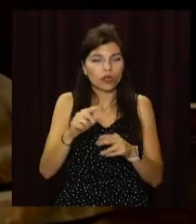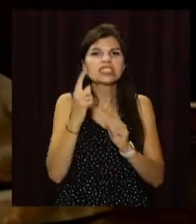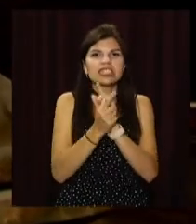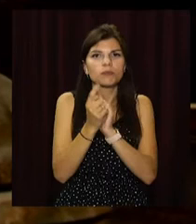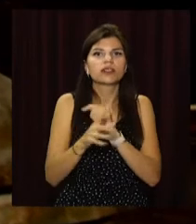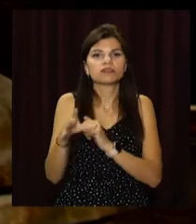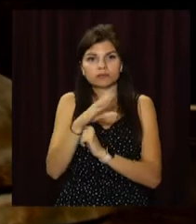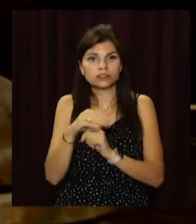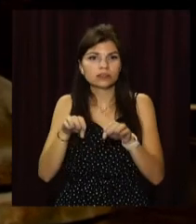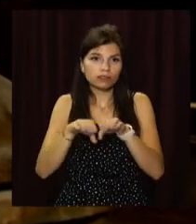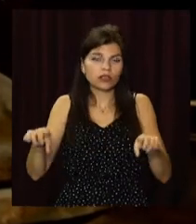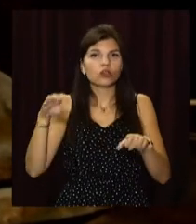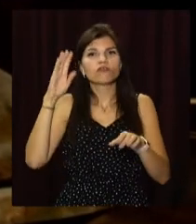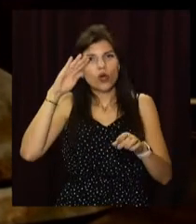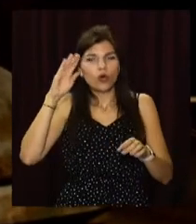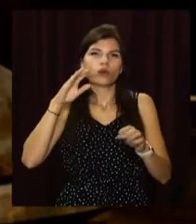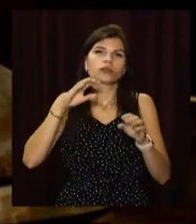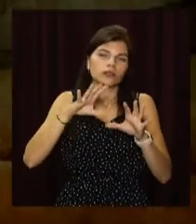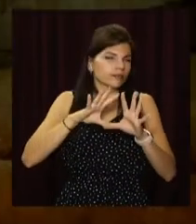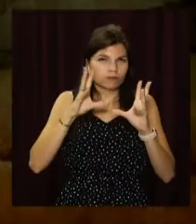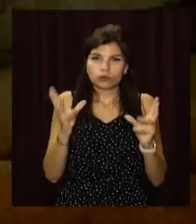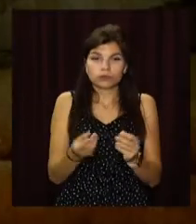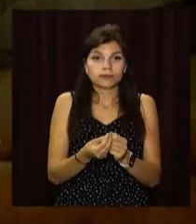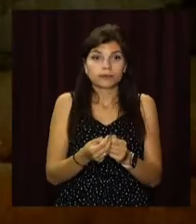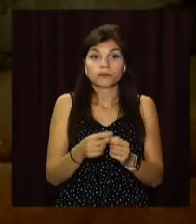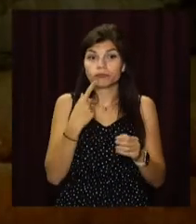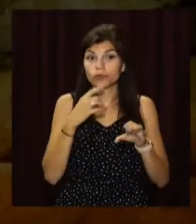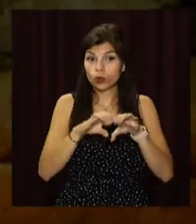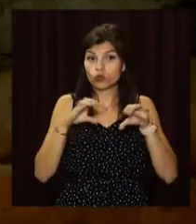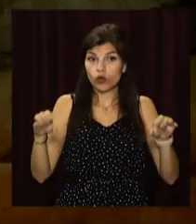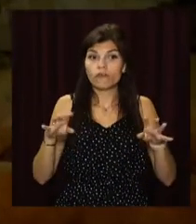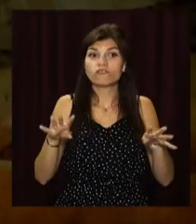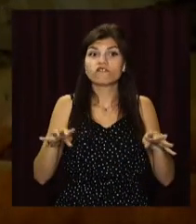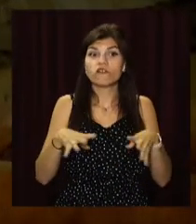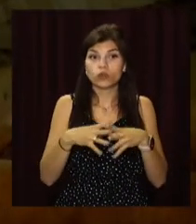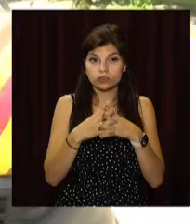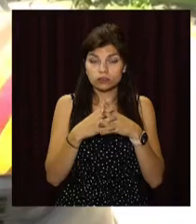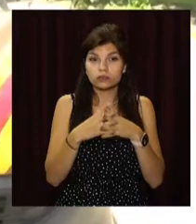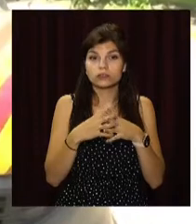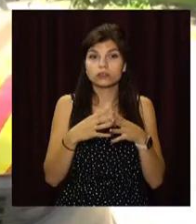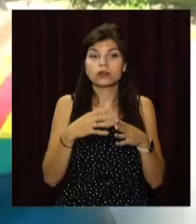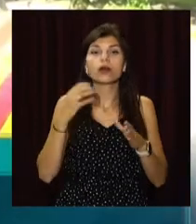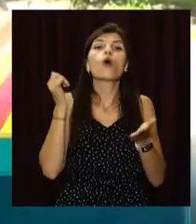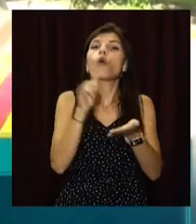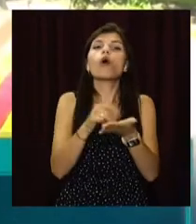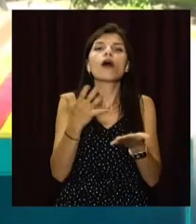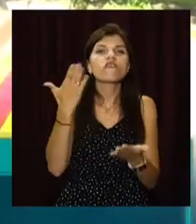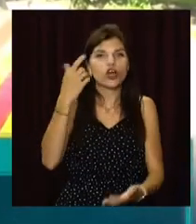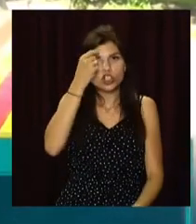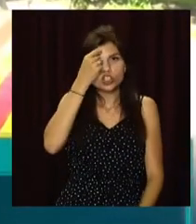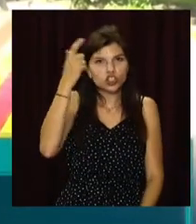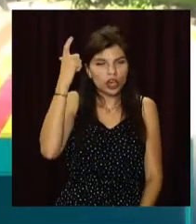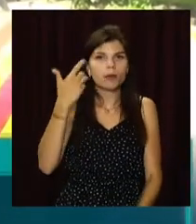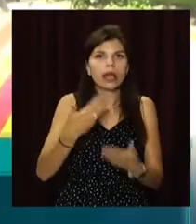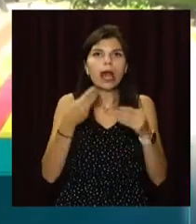всех сетей канализации и водоснабжения в этом подвале. Трубопровод установили производство Чехии. Это динамичный